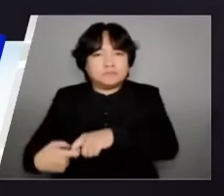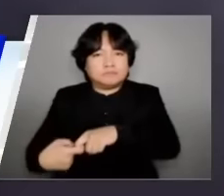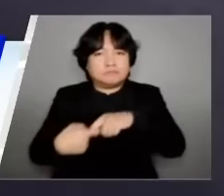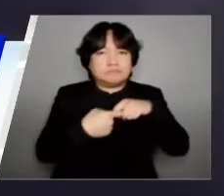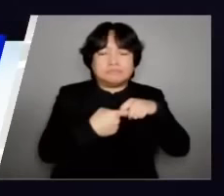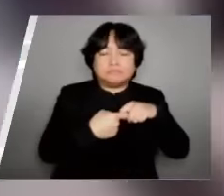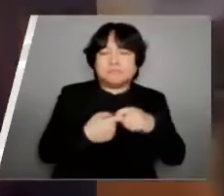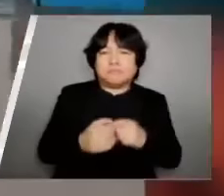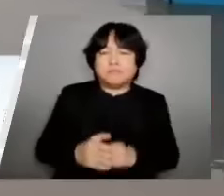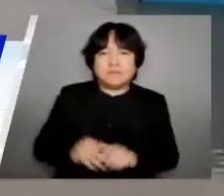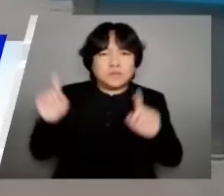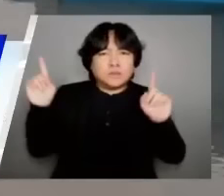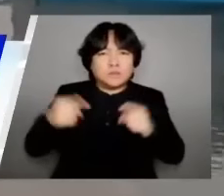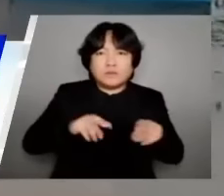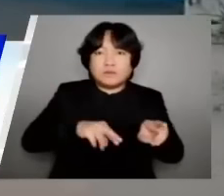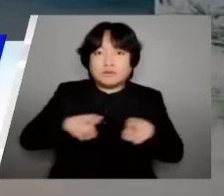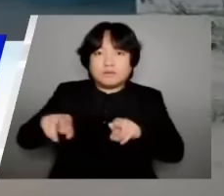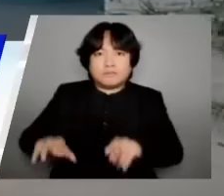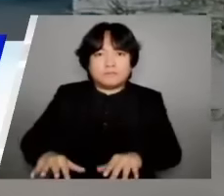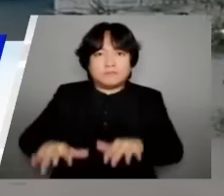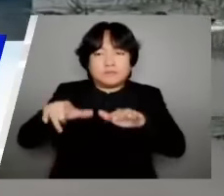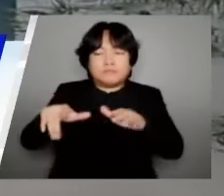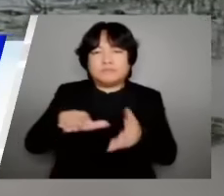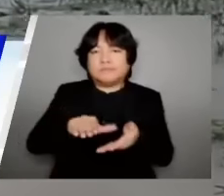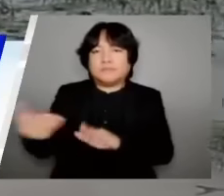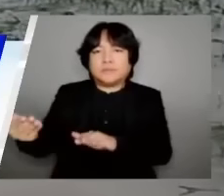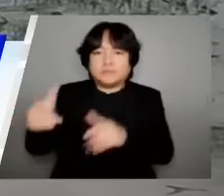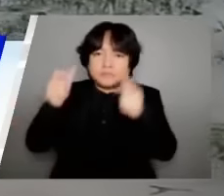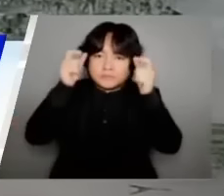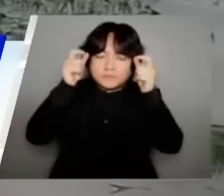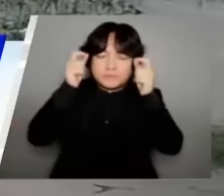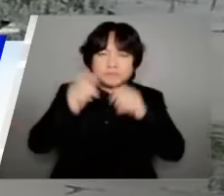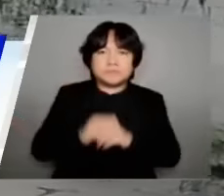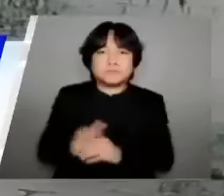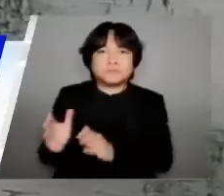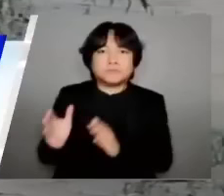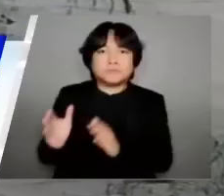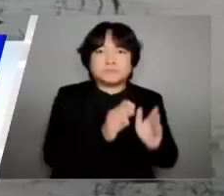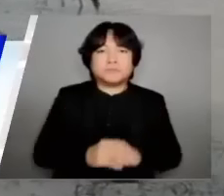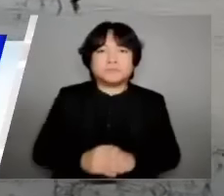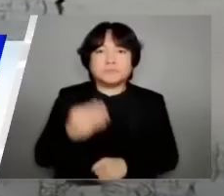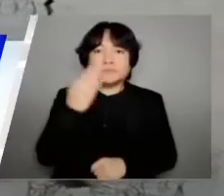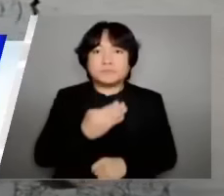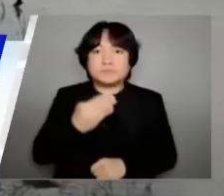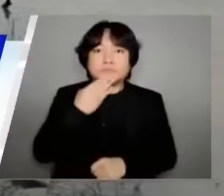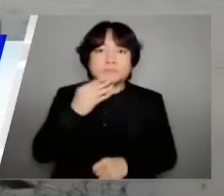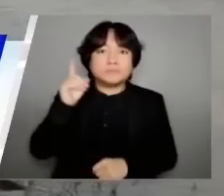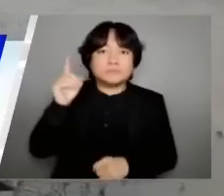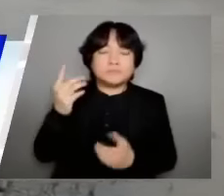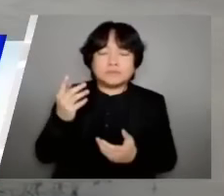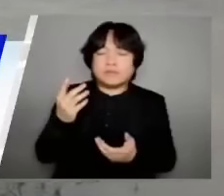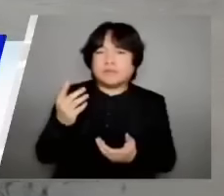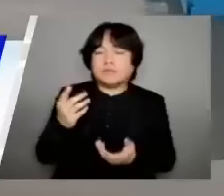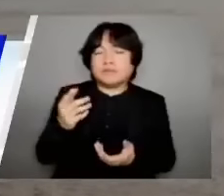baka. Hindi naman halos matanaw ang Bakulod Bridge sa Ilagan City dahil sa tindi ng